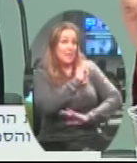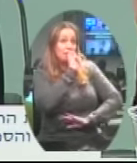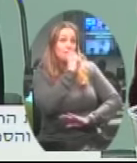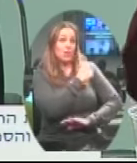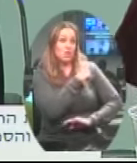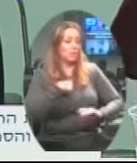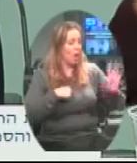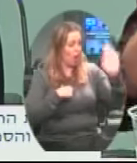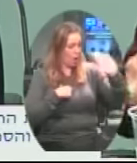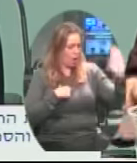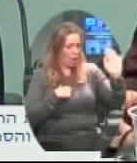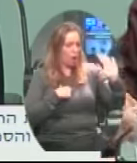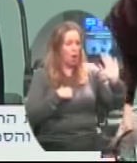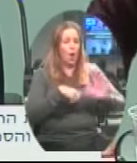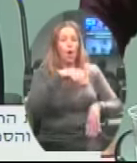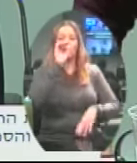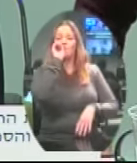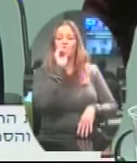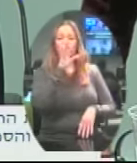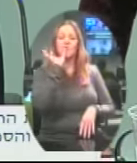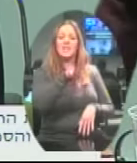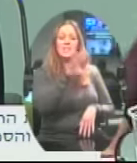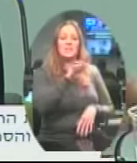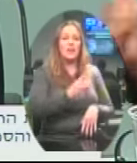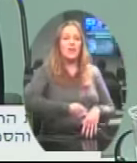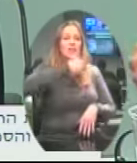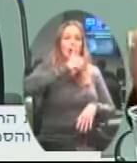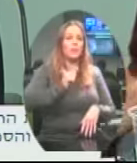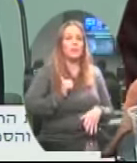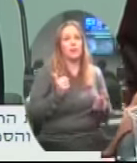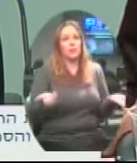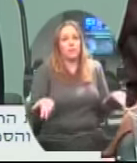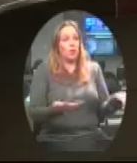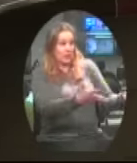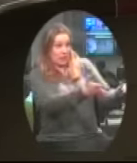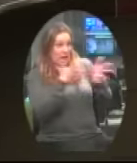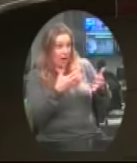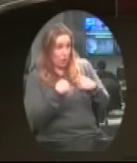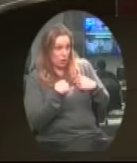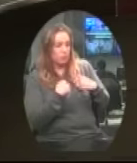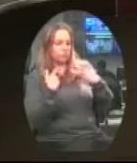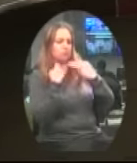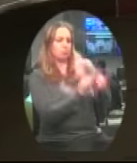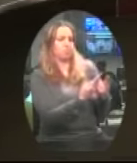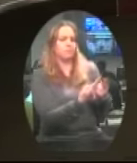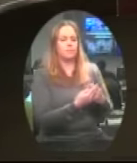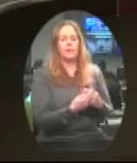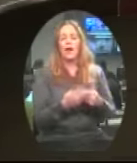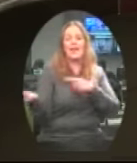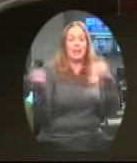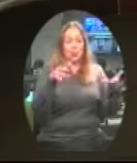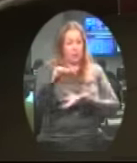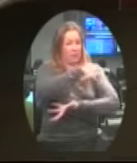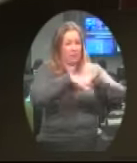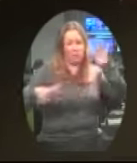לא. וננזף על ידי הרמטכ"ל. לא נמצא פה. לא, אבל הוא תקף אותי, אני צריכה להגיד. הדיון הסוער הקשה על יושב ראש הוועדה